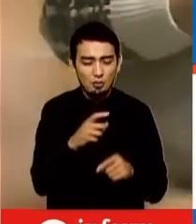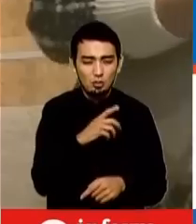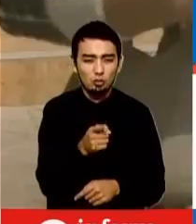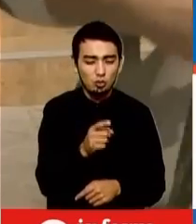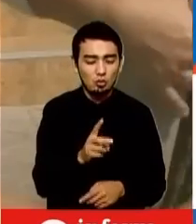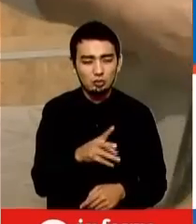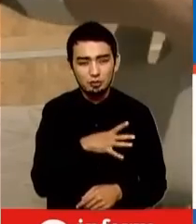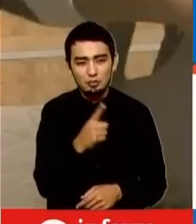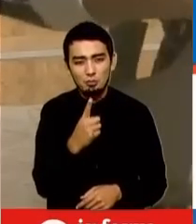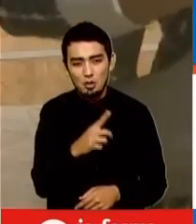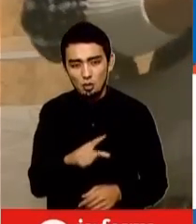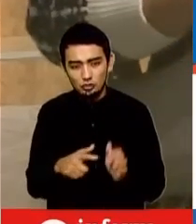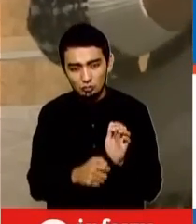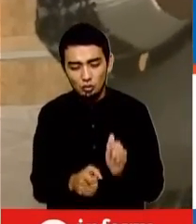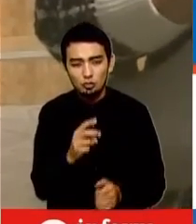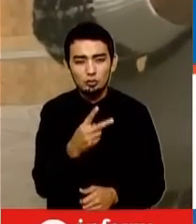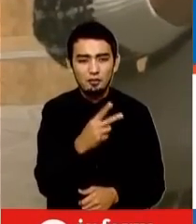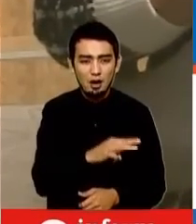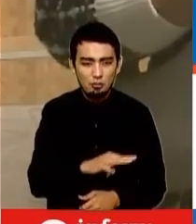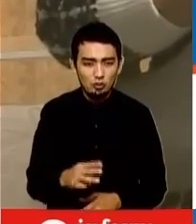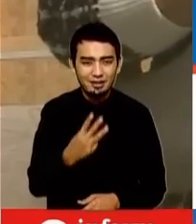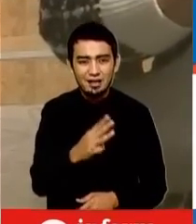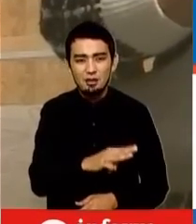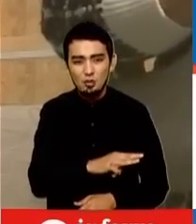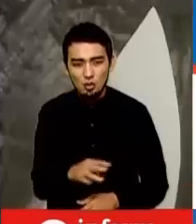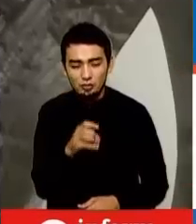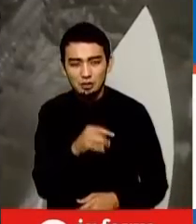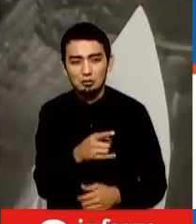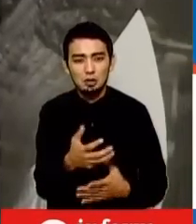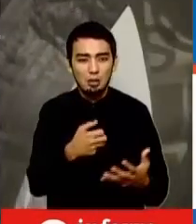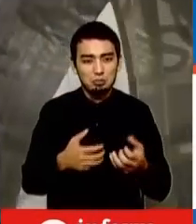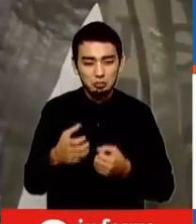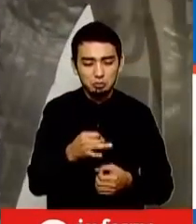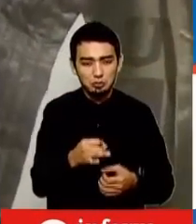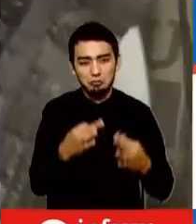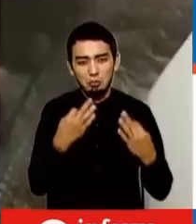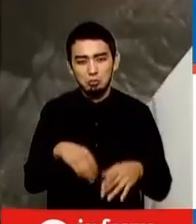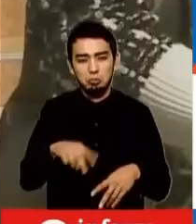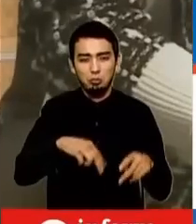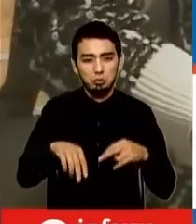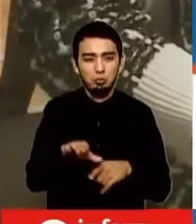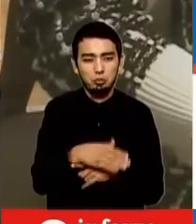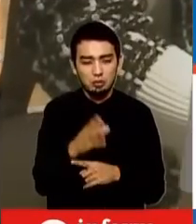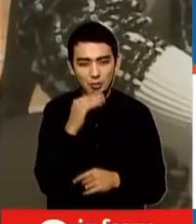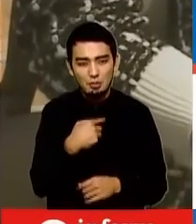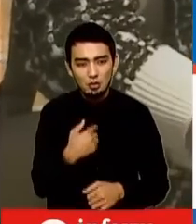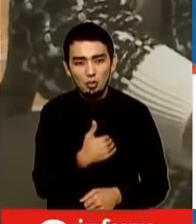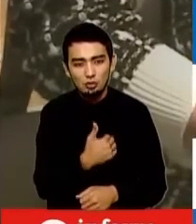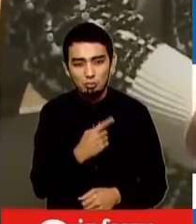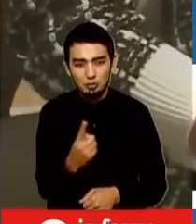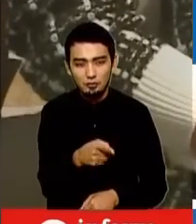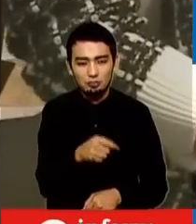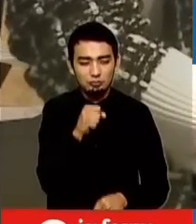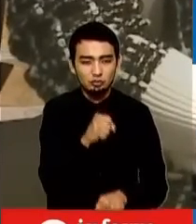кому-то 2 миллиона, кому-то 3 миллиона. Он забирает и также на свободе дальше продолжает гулять. Мы хотим остановить, во-первых,